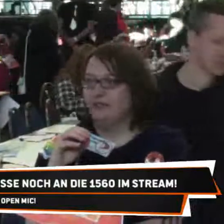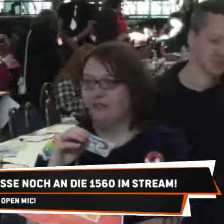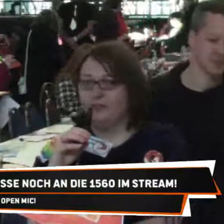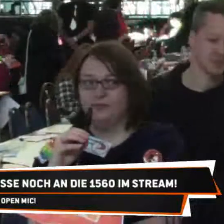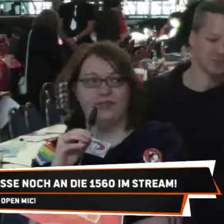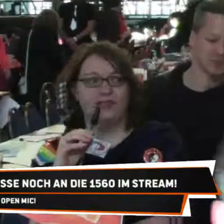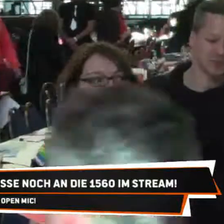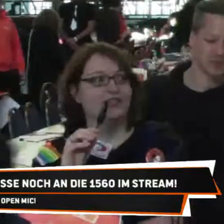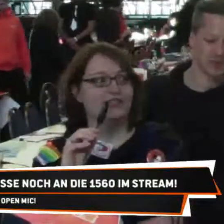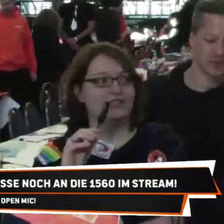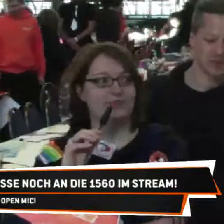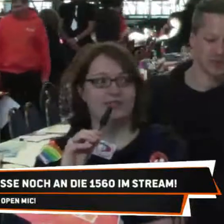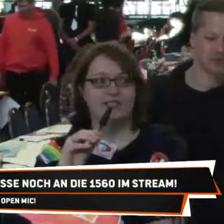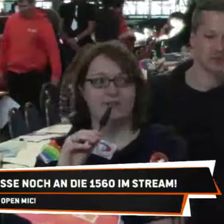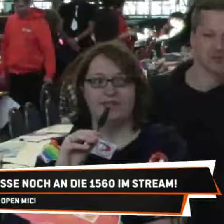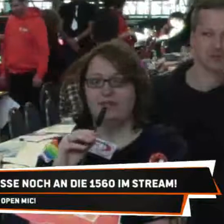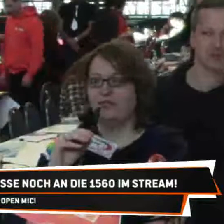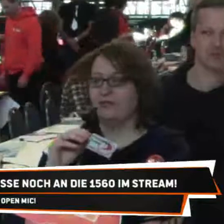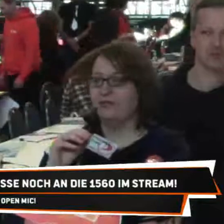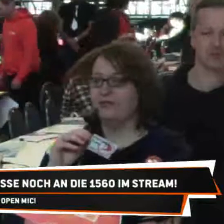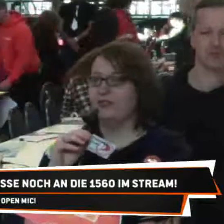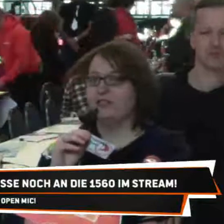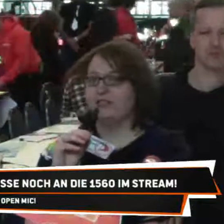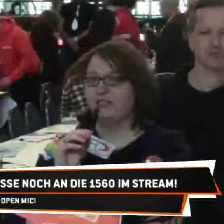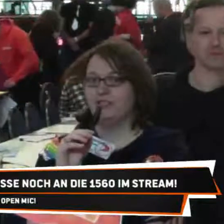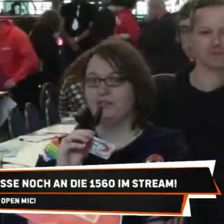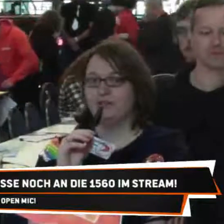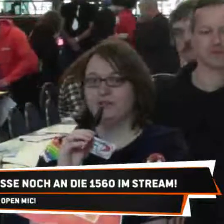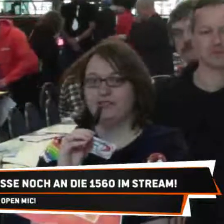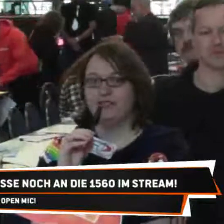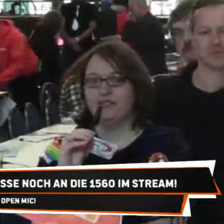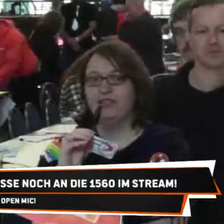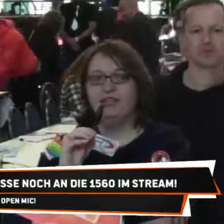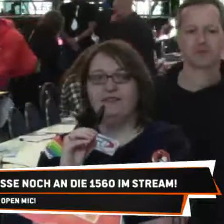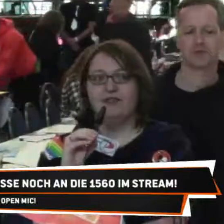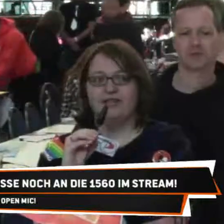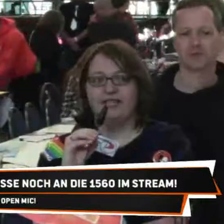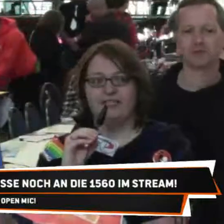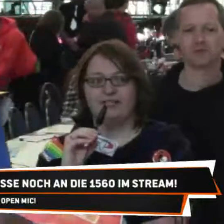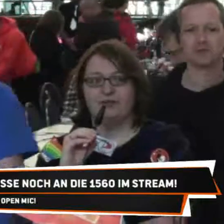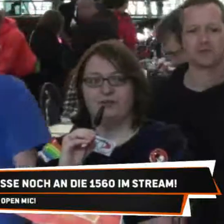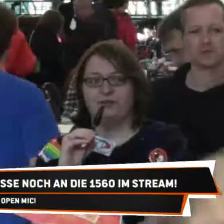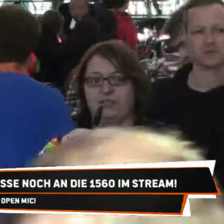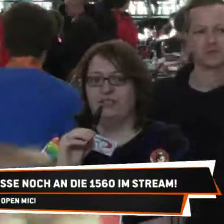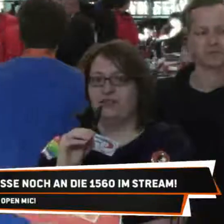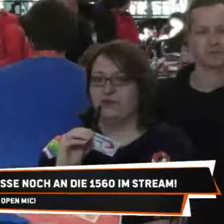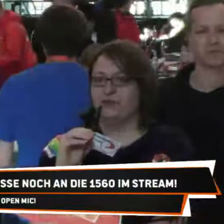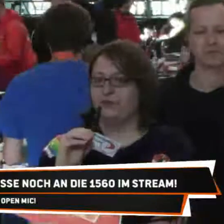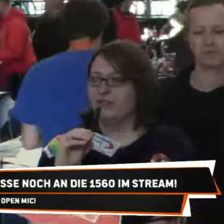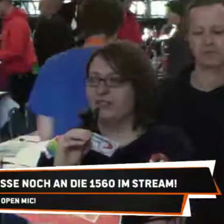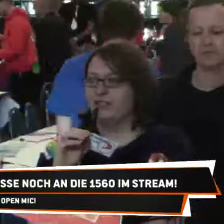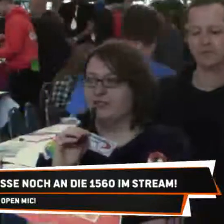Liquid Feedback es haben sich ein paar Leute getroffen auch an die die jetzt zu Hause sitzen wir vernetzen uns über die Diskussionsseite